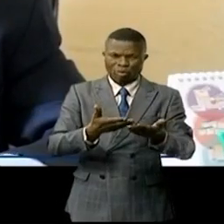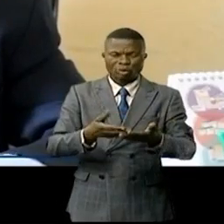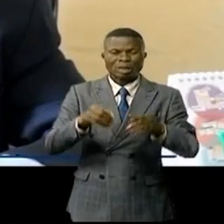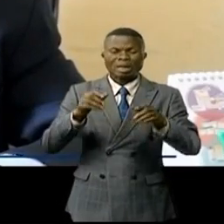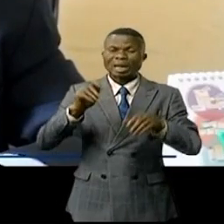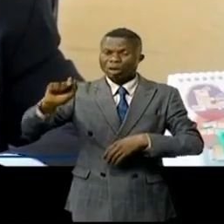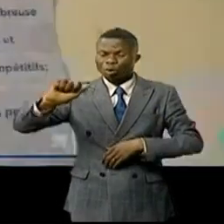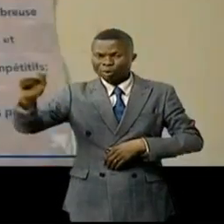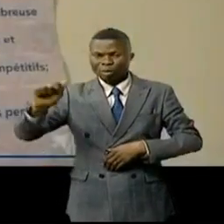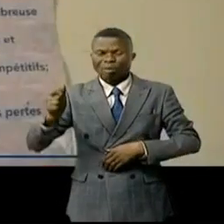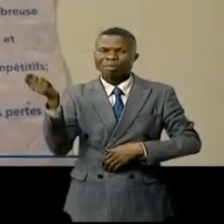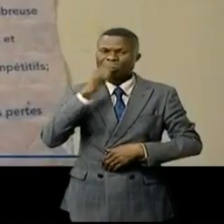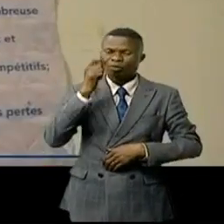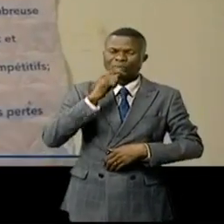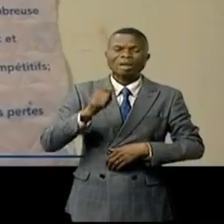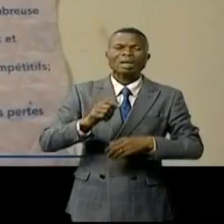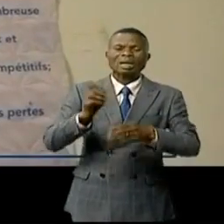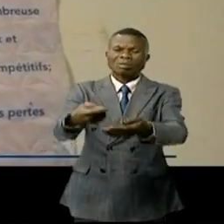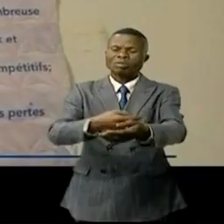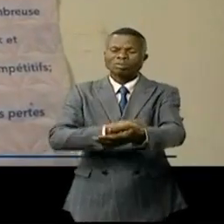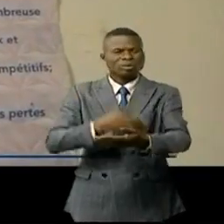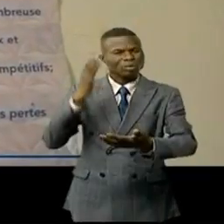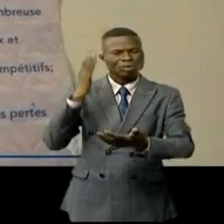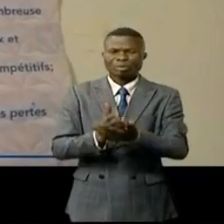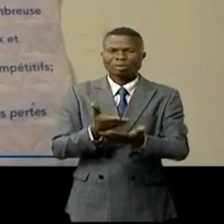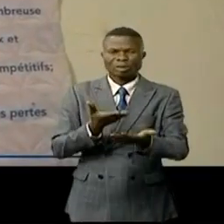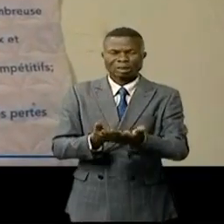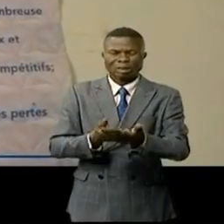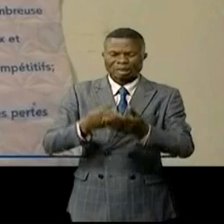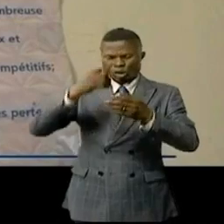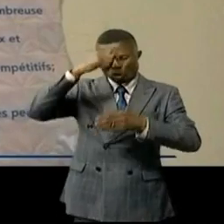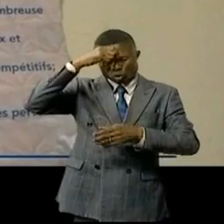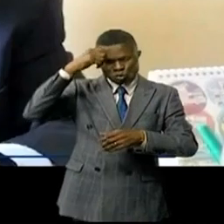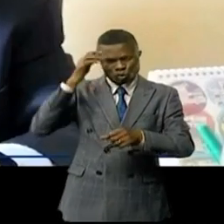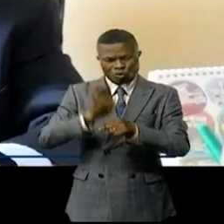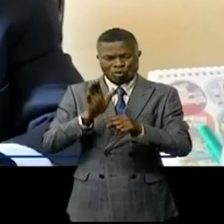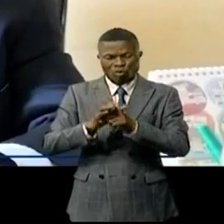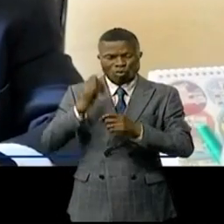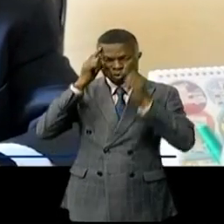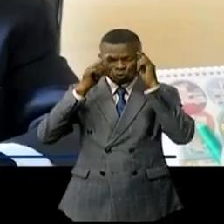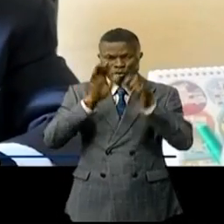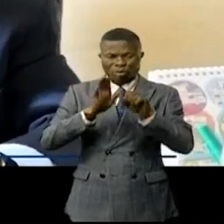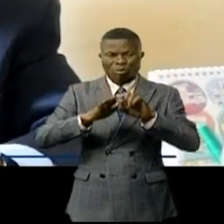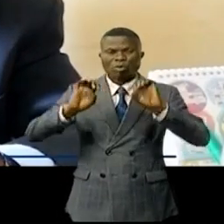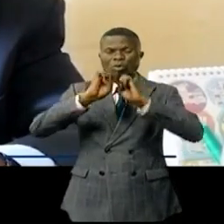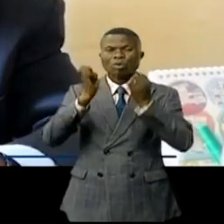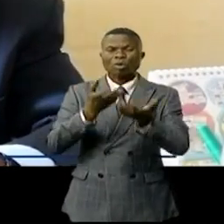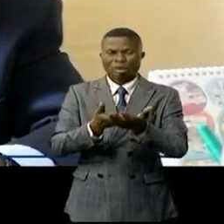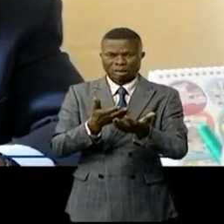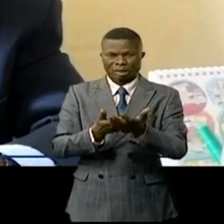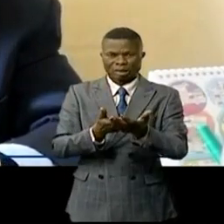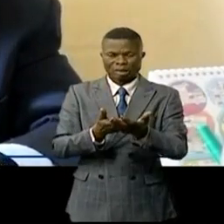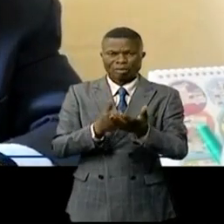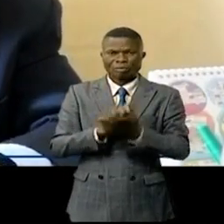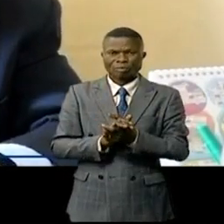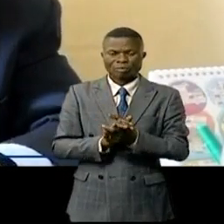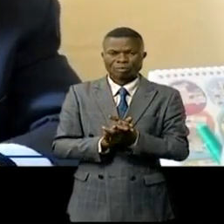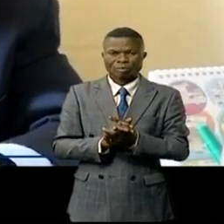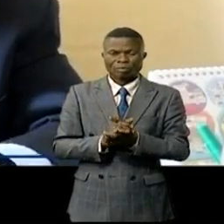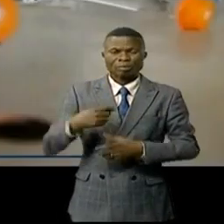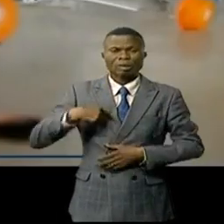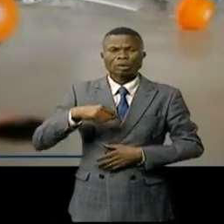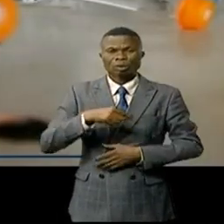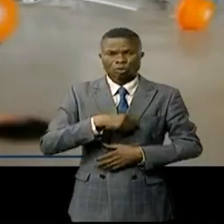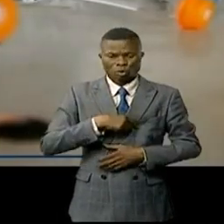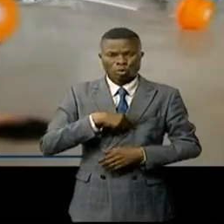général de la Biopharco, Léonard Kembe, très inquiet pour l'avenir de son entreprise. Nous sommes une entreprise de monoproduits. C'est-à-dire que nous fabriquons un